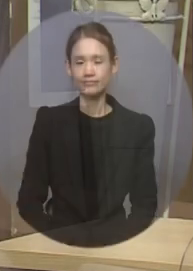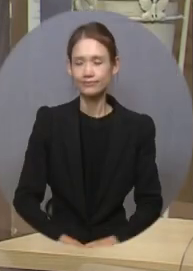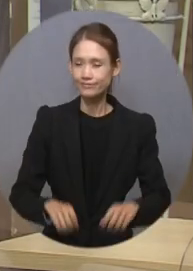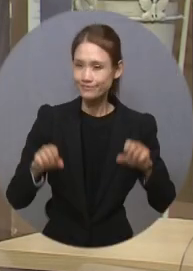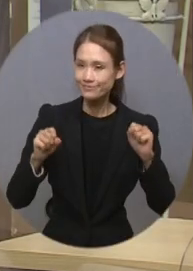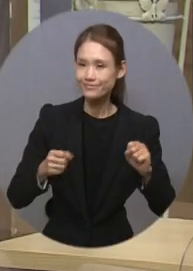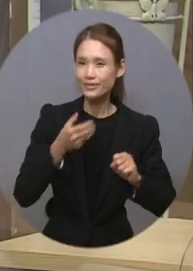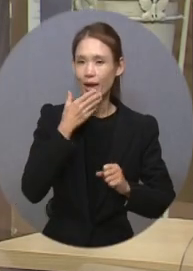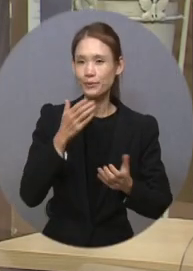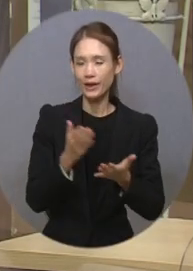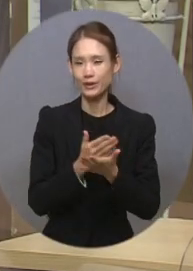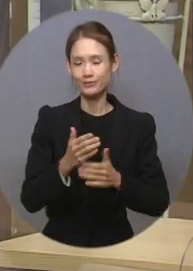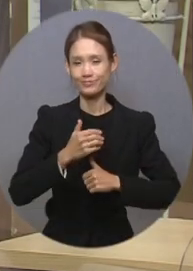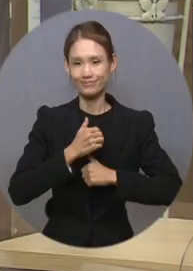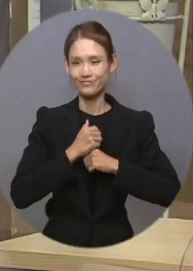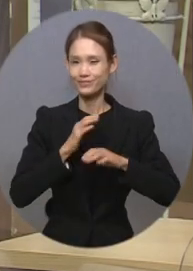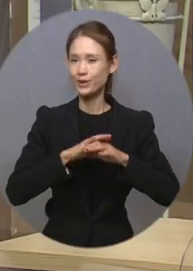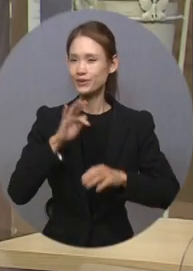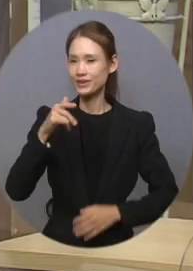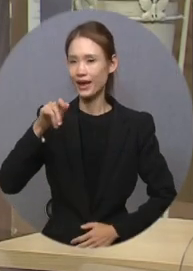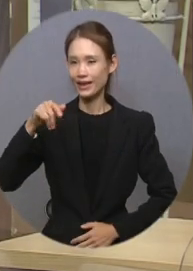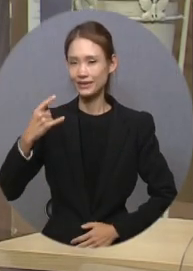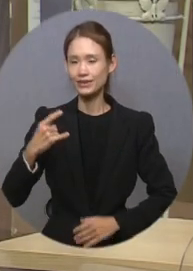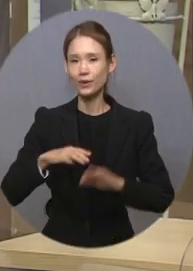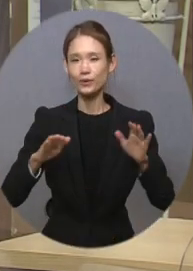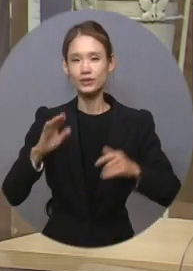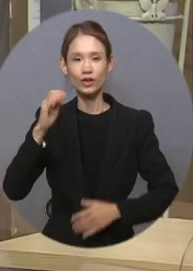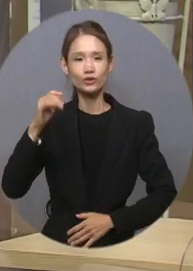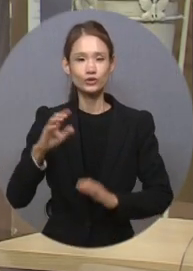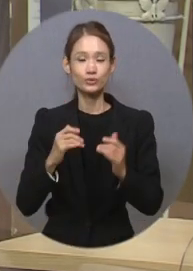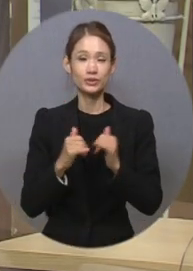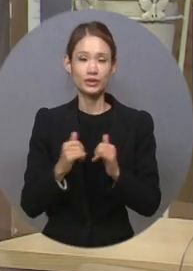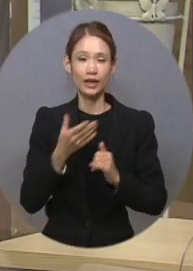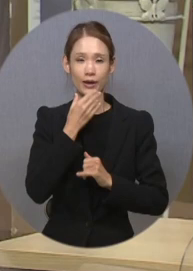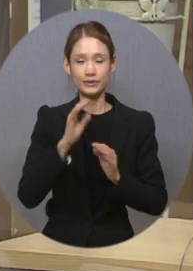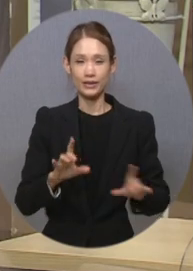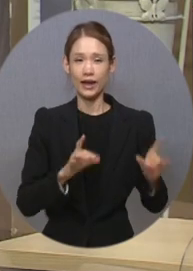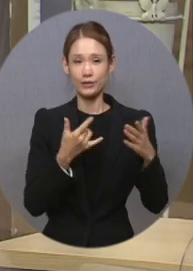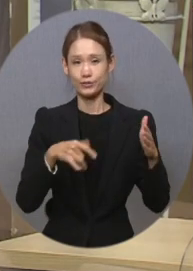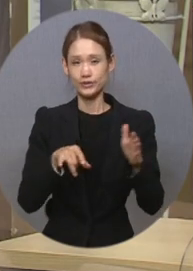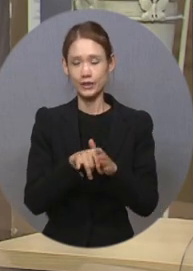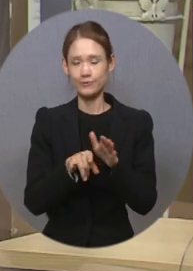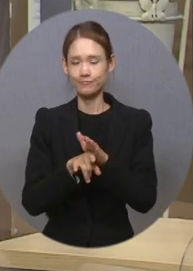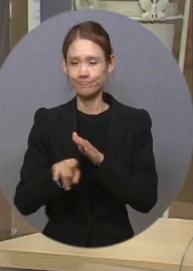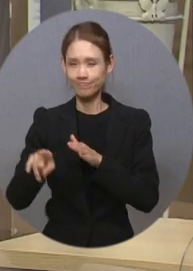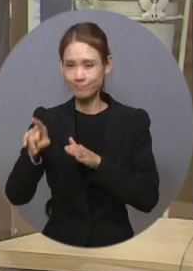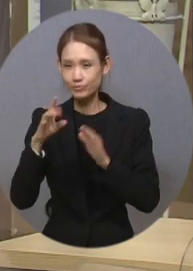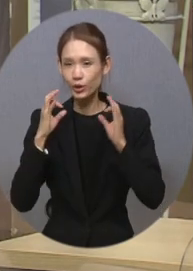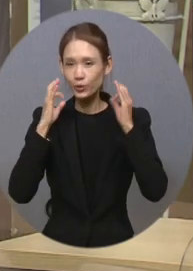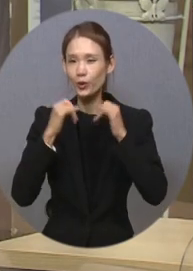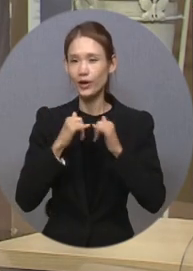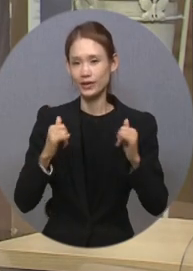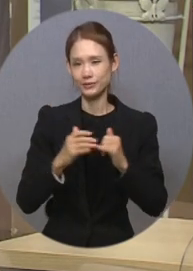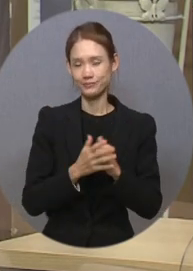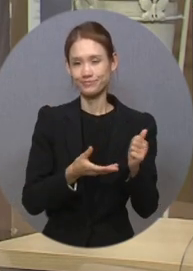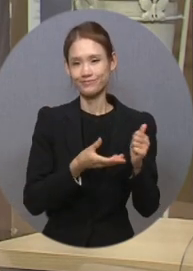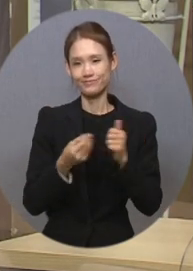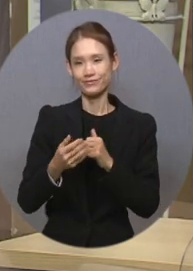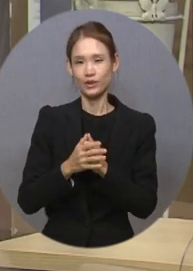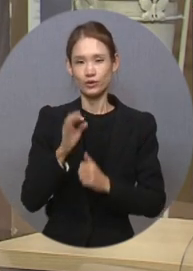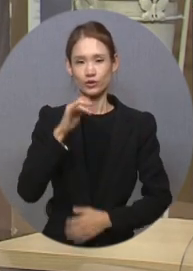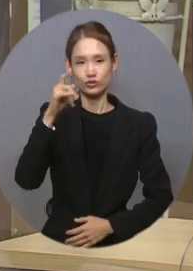안녕하세요. 행복 나눔 지킴이의 손자입니다. 오늘은 여수 시민들의 행복한 삶을 위해서 앞장서서 노력하는 분을 모셨습니다.